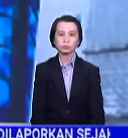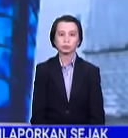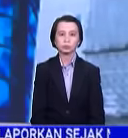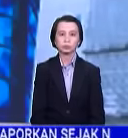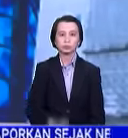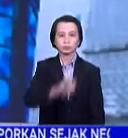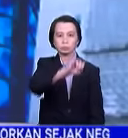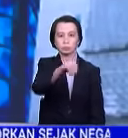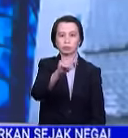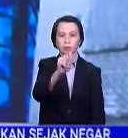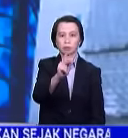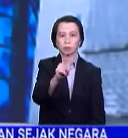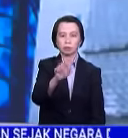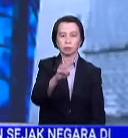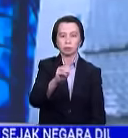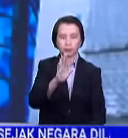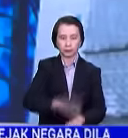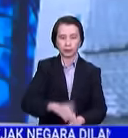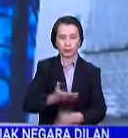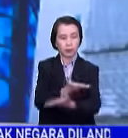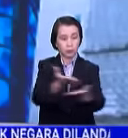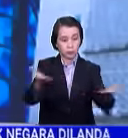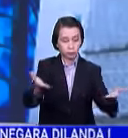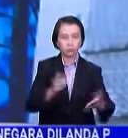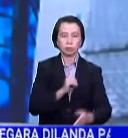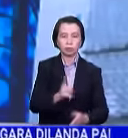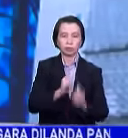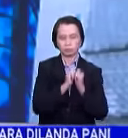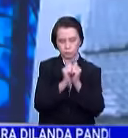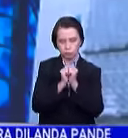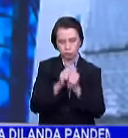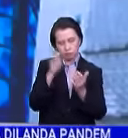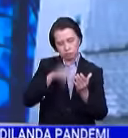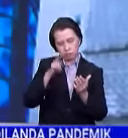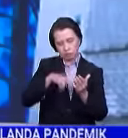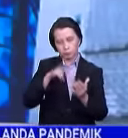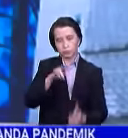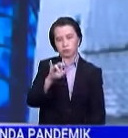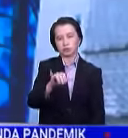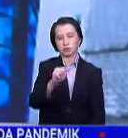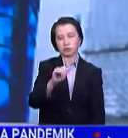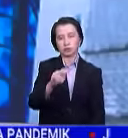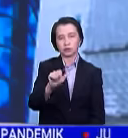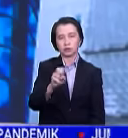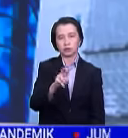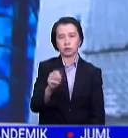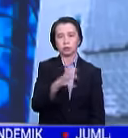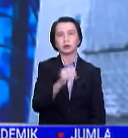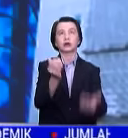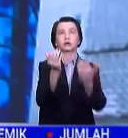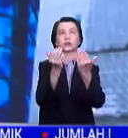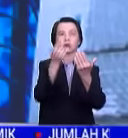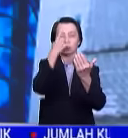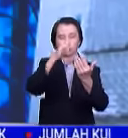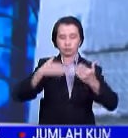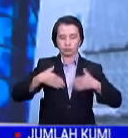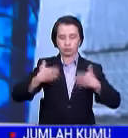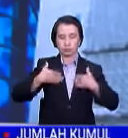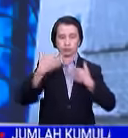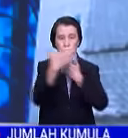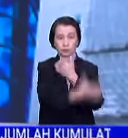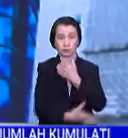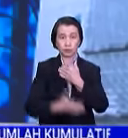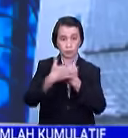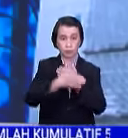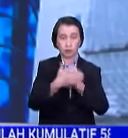Baik, JAKIM mengajak seluruh umat Islam bersama-sama membaca Yasin dan doa secara serentak demi kesejahteraan negara. Acara khas